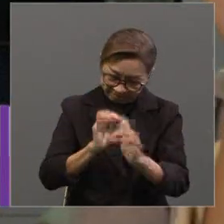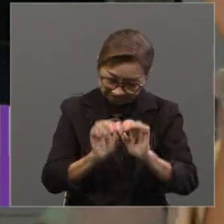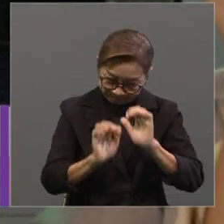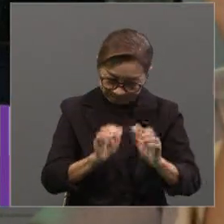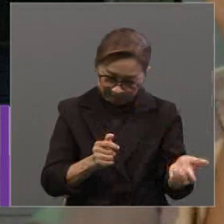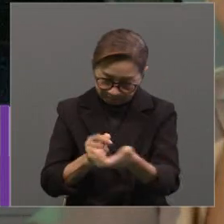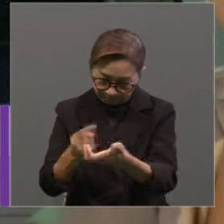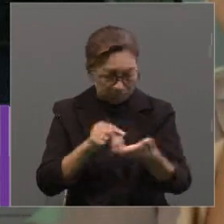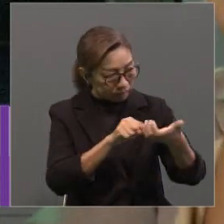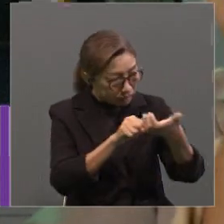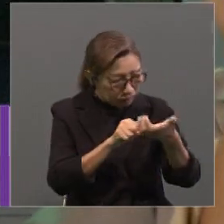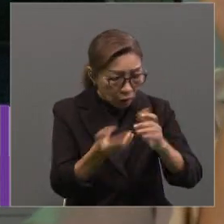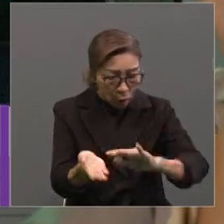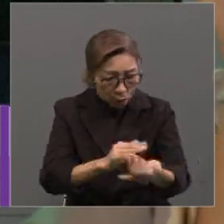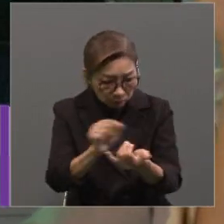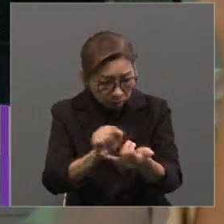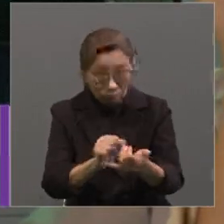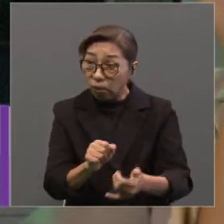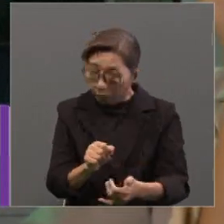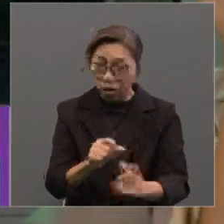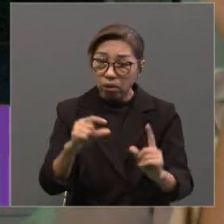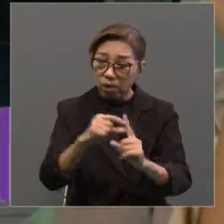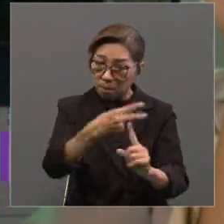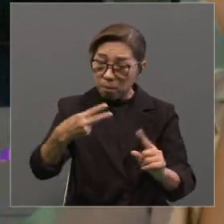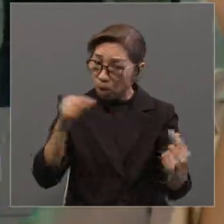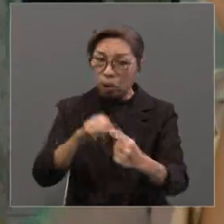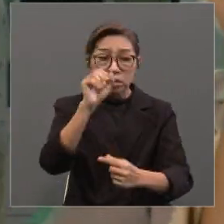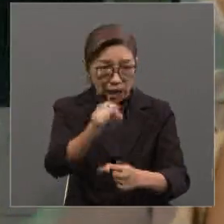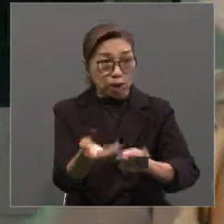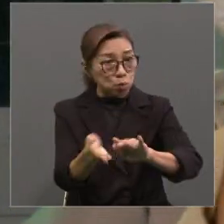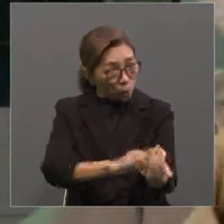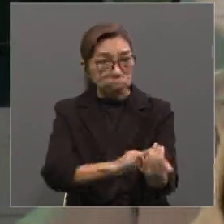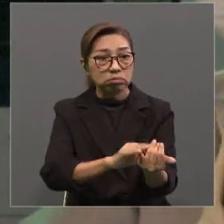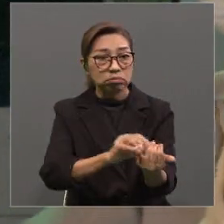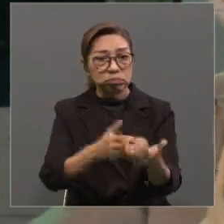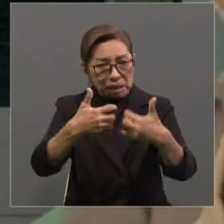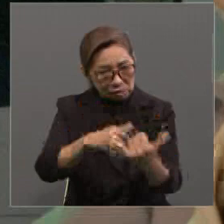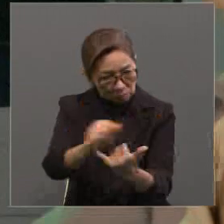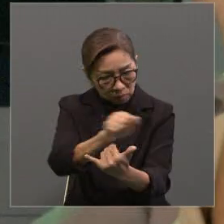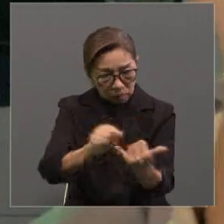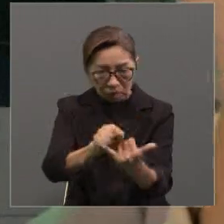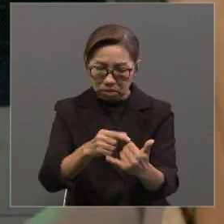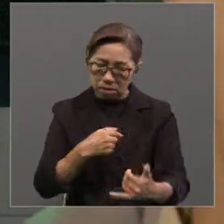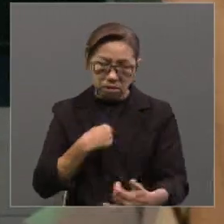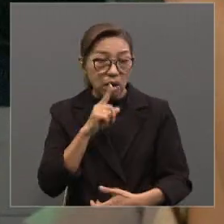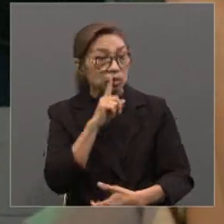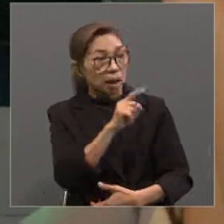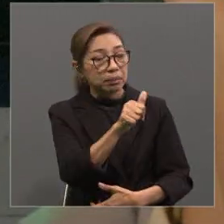พูดแบบพิมพ์มาแบบนี้เลย ใช่ ม ัน แปลตรงตัวหรือ ตรงตัวเลย แล้วถามกลับไหมว่า ถามไม่ได้ฟู